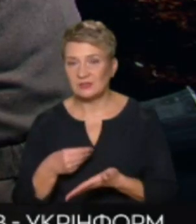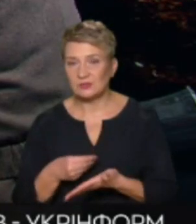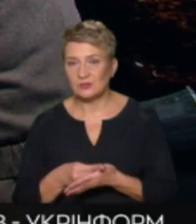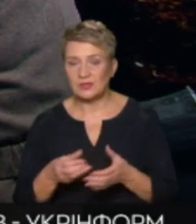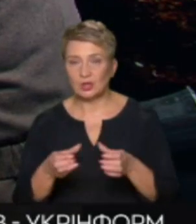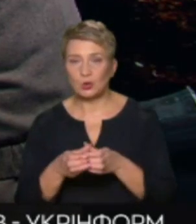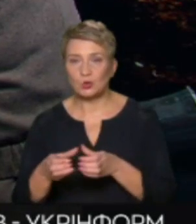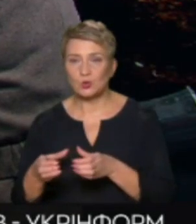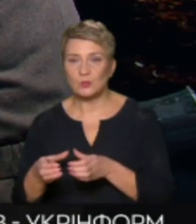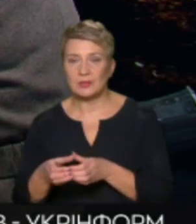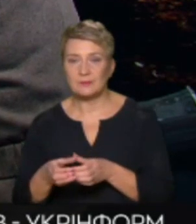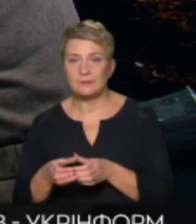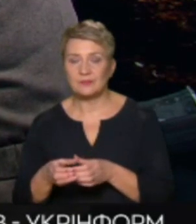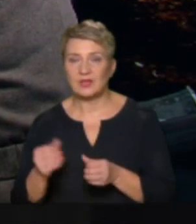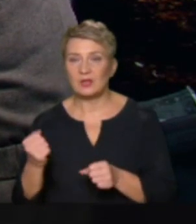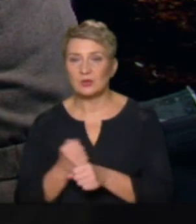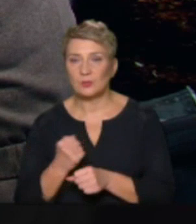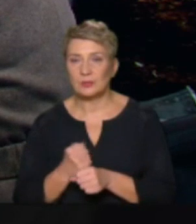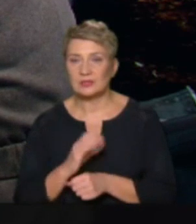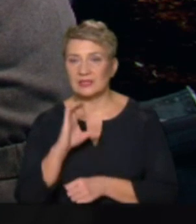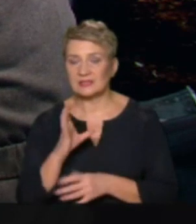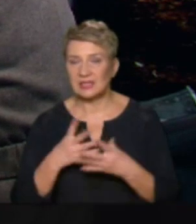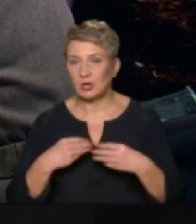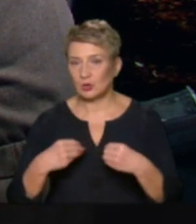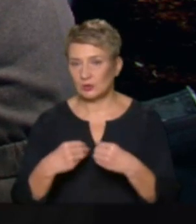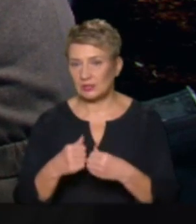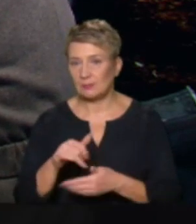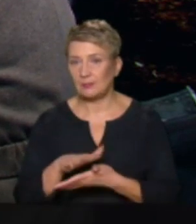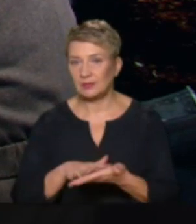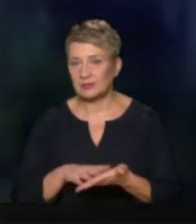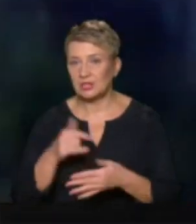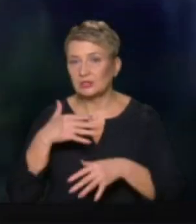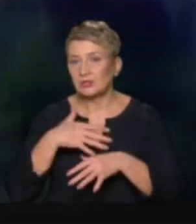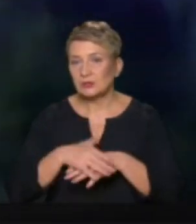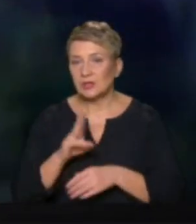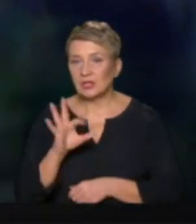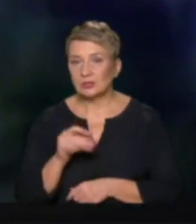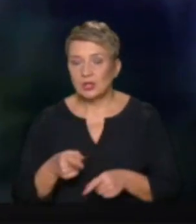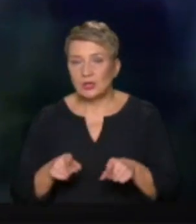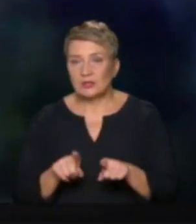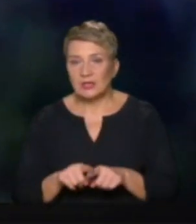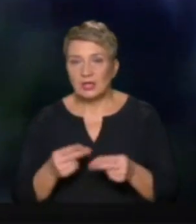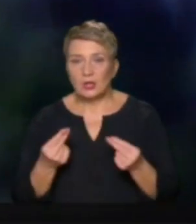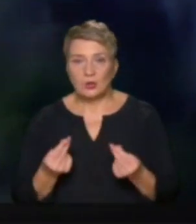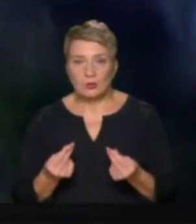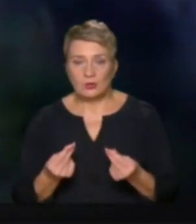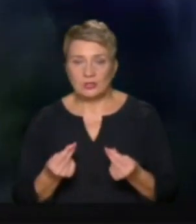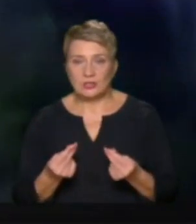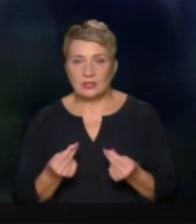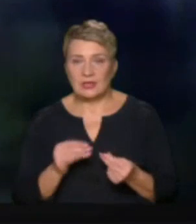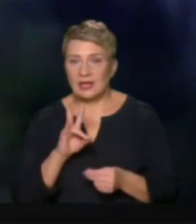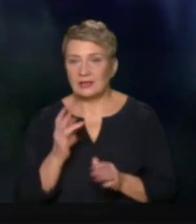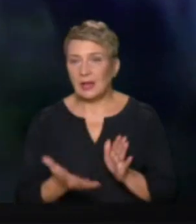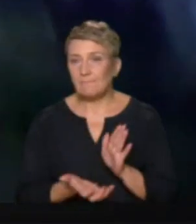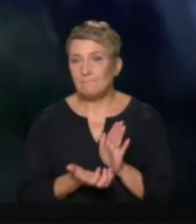групи роботи з родинами в подальшому, да, тому що зрозуміло, що таких коштів на підтримку місто